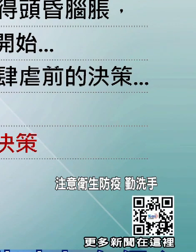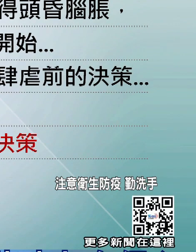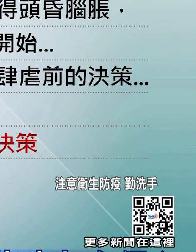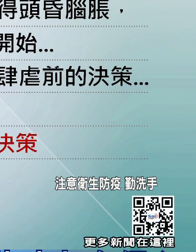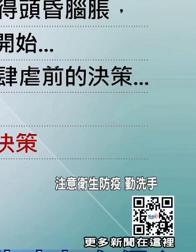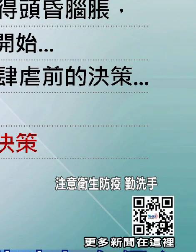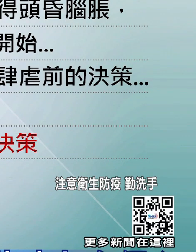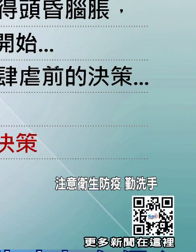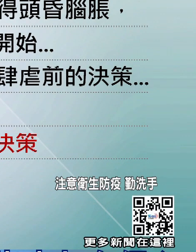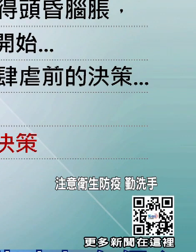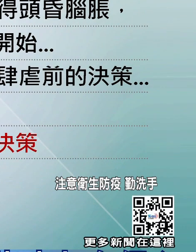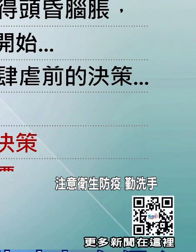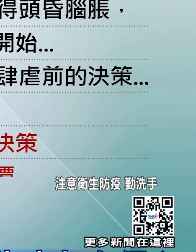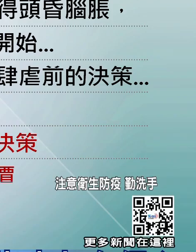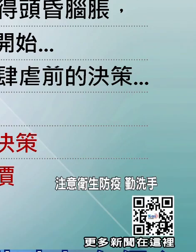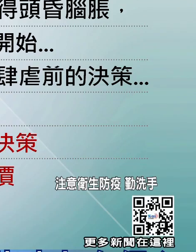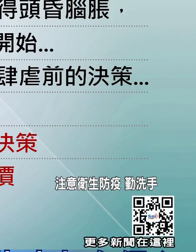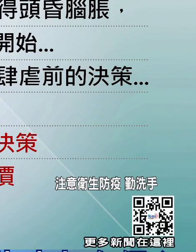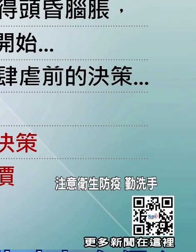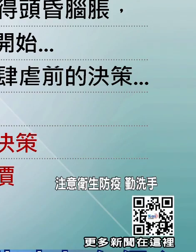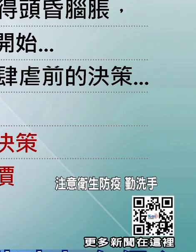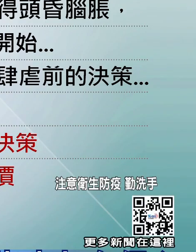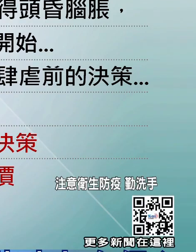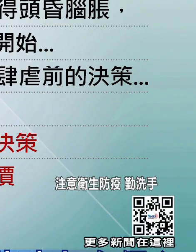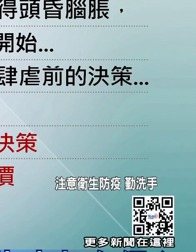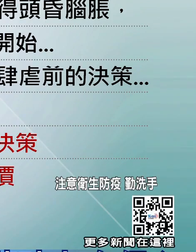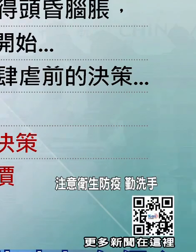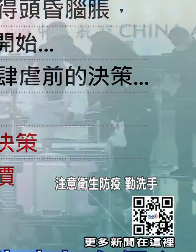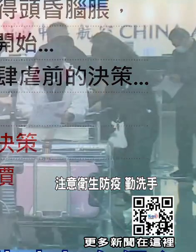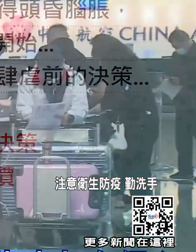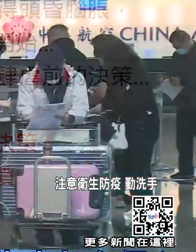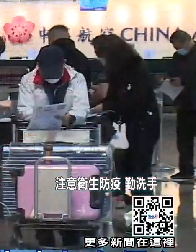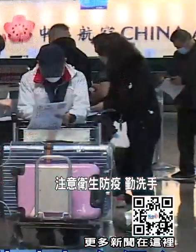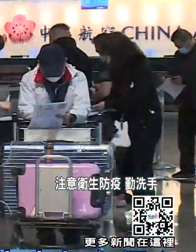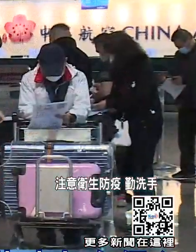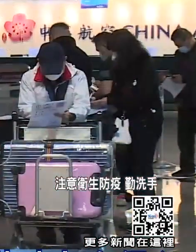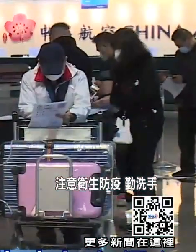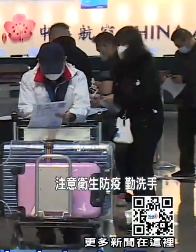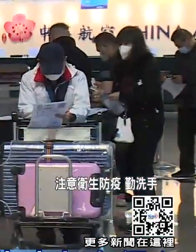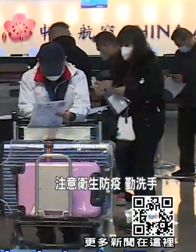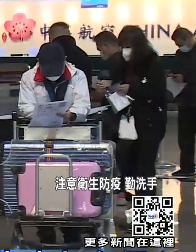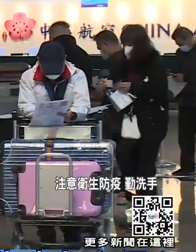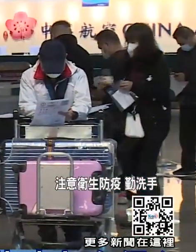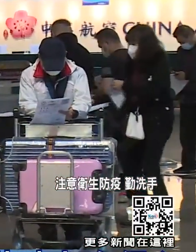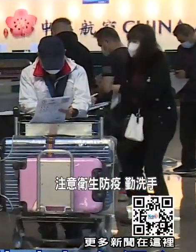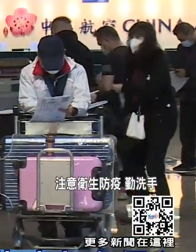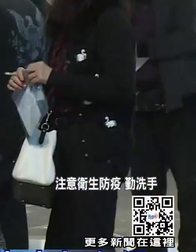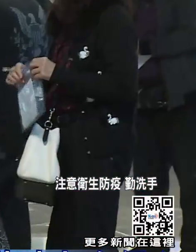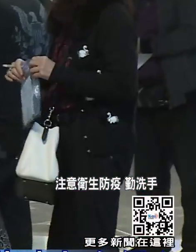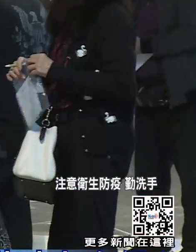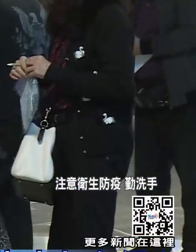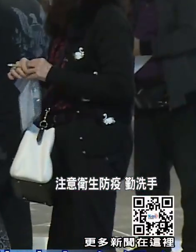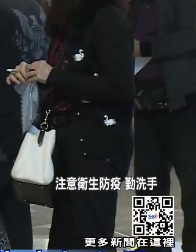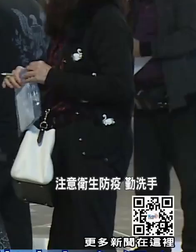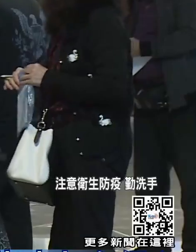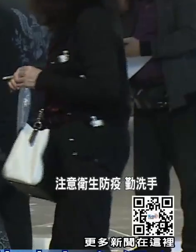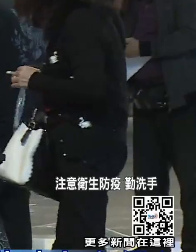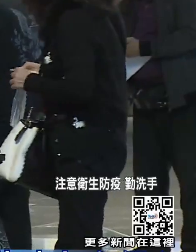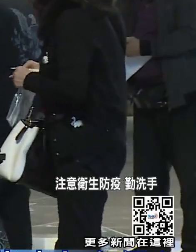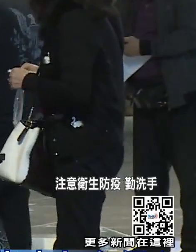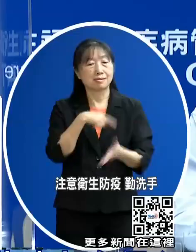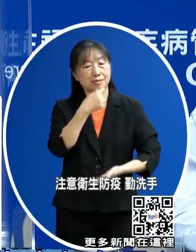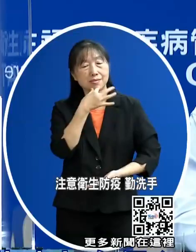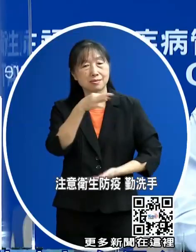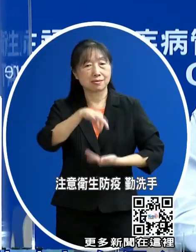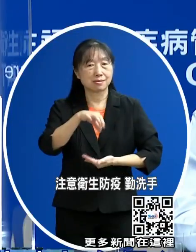是这无法挽回的决策会让台湾付出多大代价？地方官忧国忧民，怕疫情走回头路，陈时中对这决策很